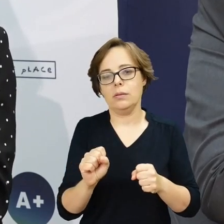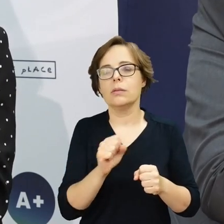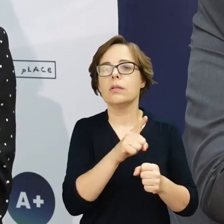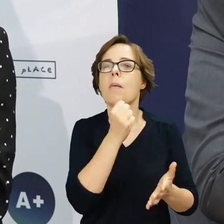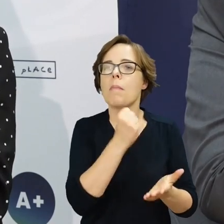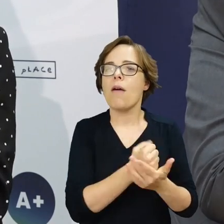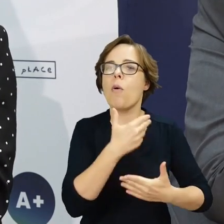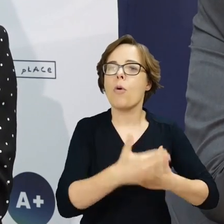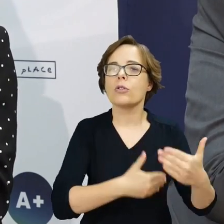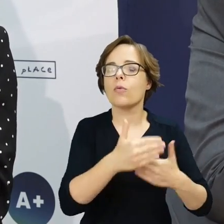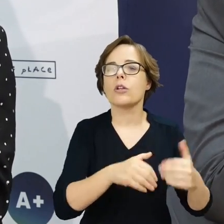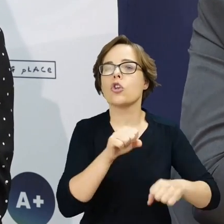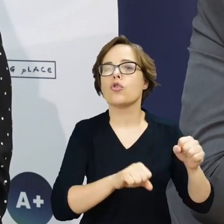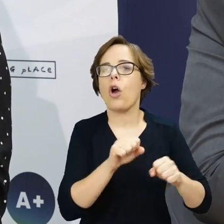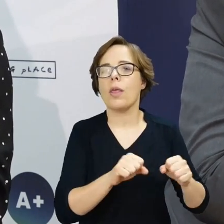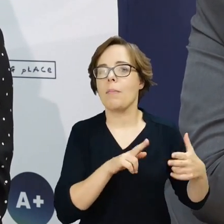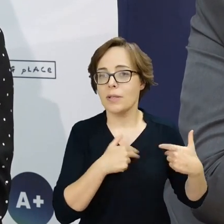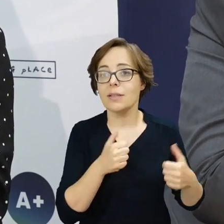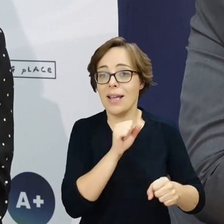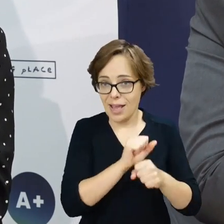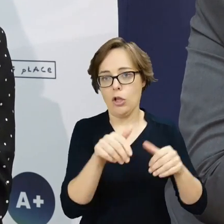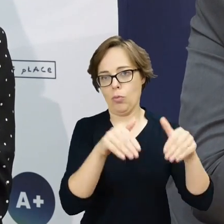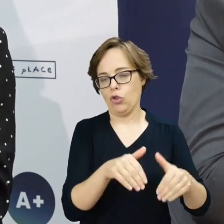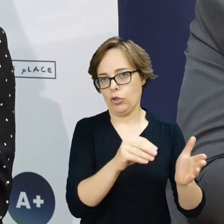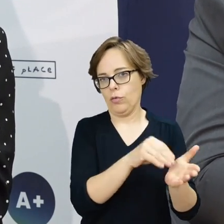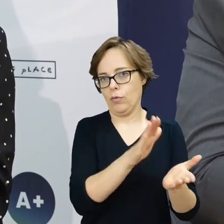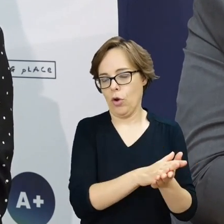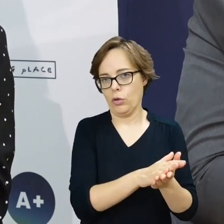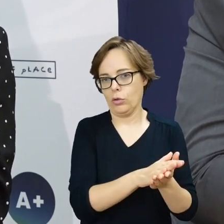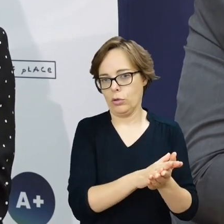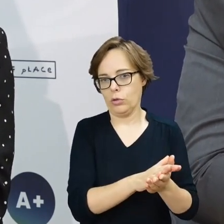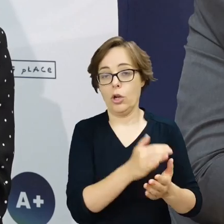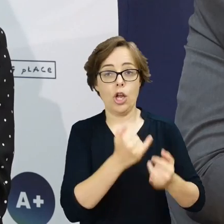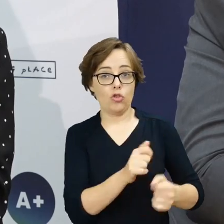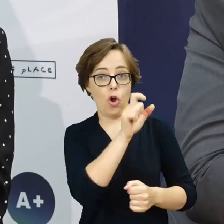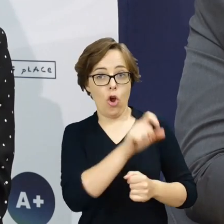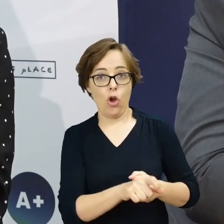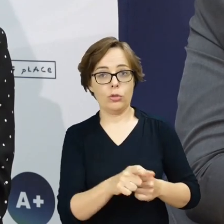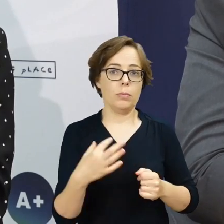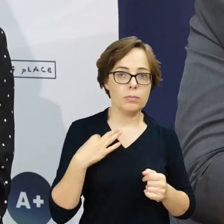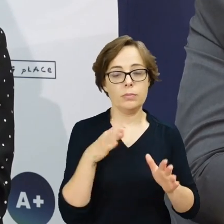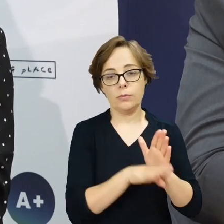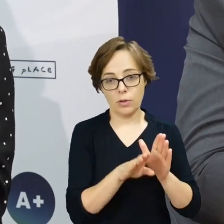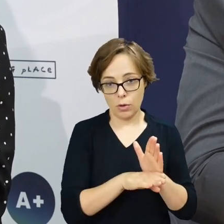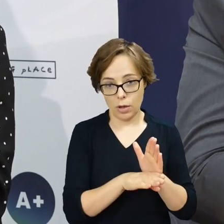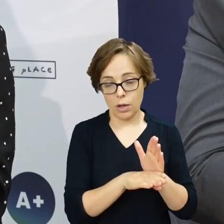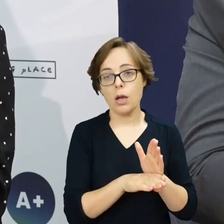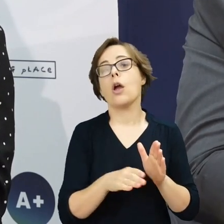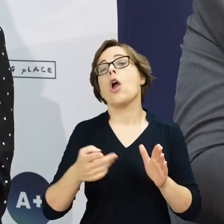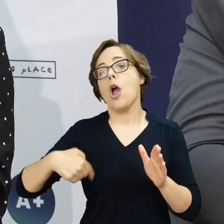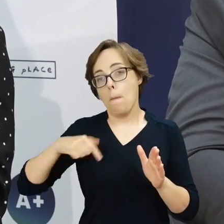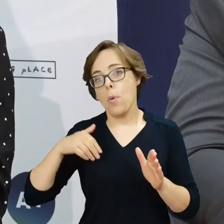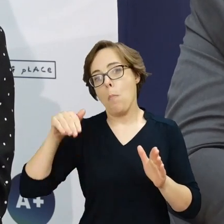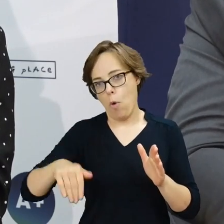sądami administracyjnymi możliwość dołączania do spraw przed sądami administracyjnymi tych spraw dostępowych. I